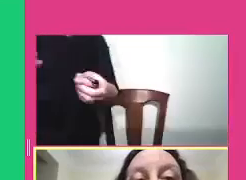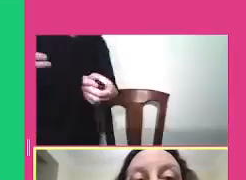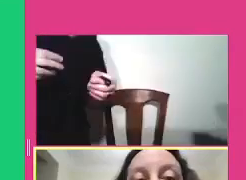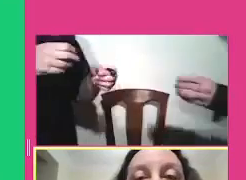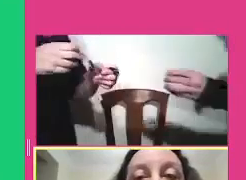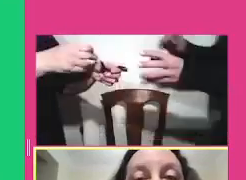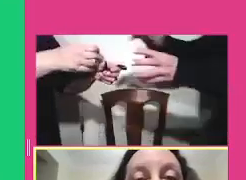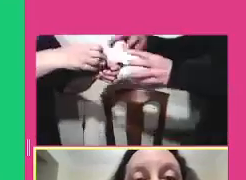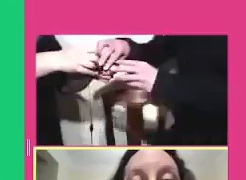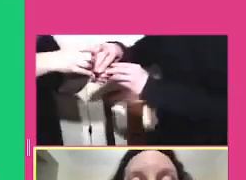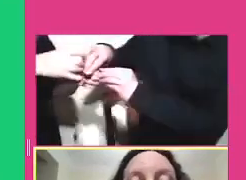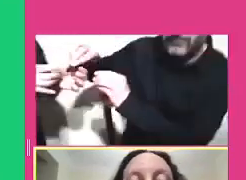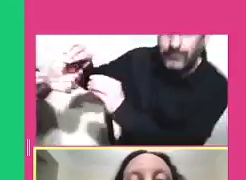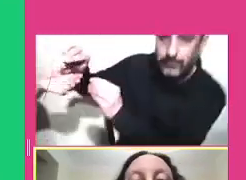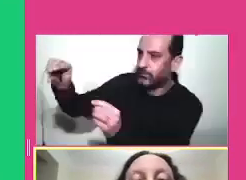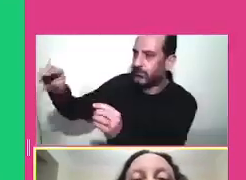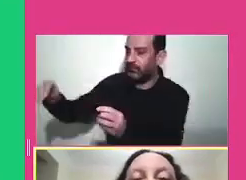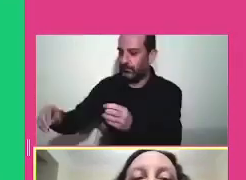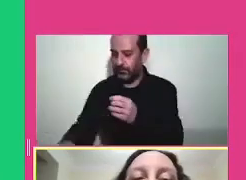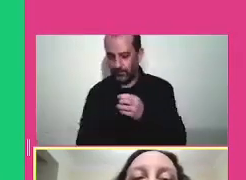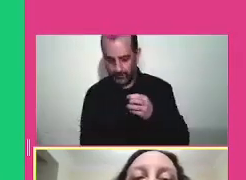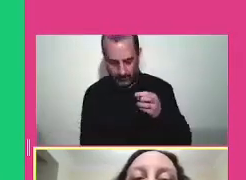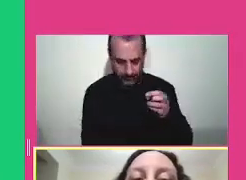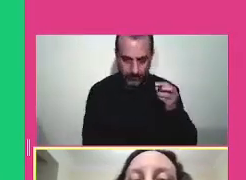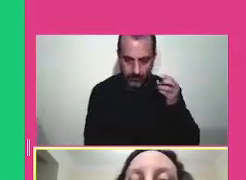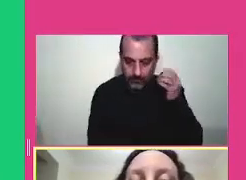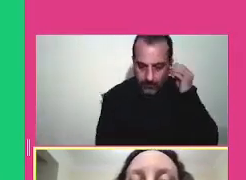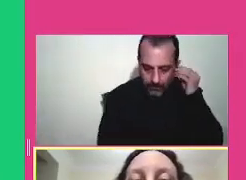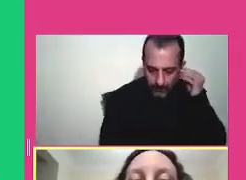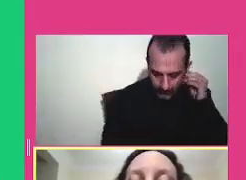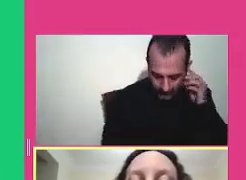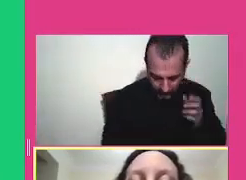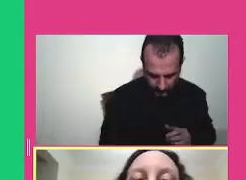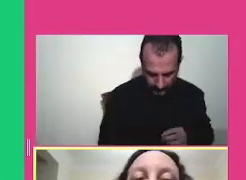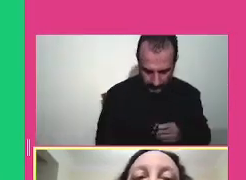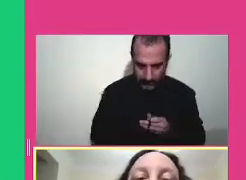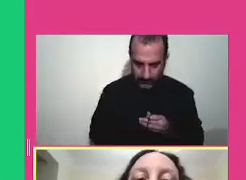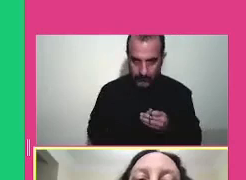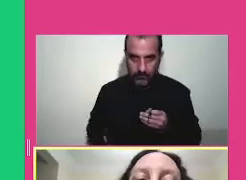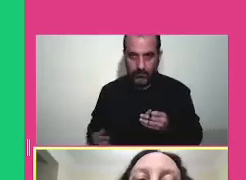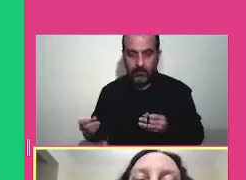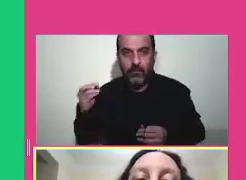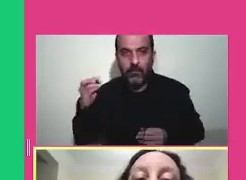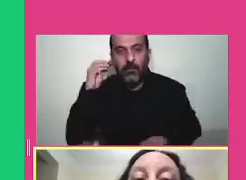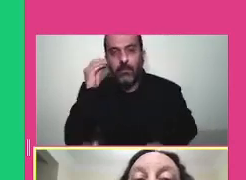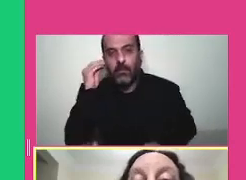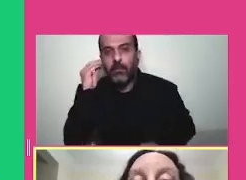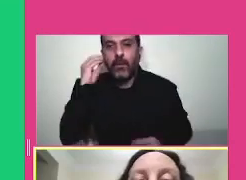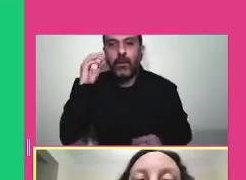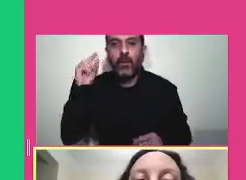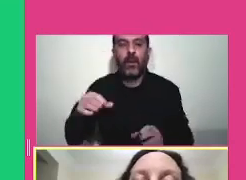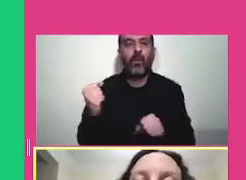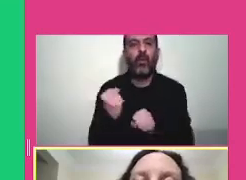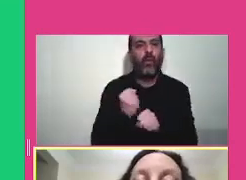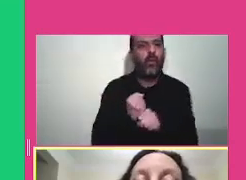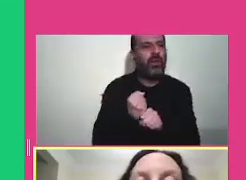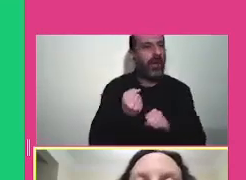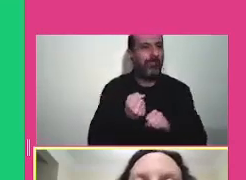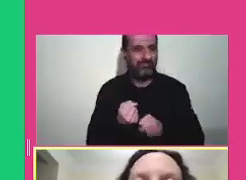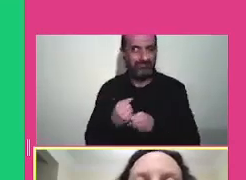τρεις βασικούς στόχους. Ο ένας ήταν η ευαισθητοποίηση του κοινού σε θέματα σχετικά με